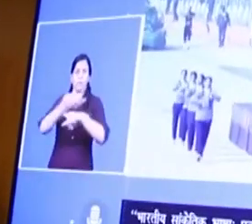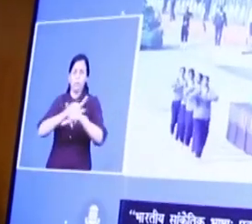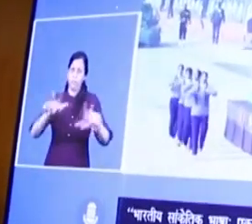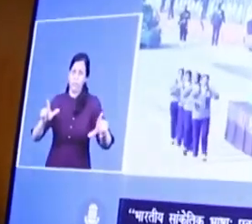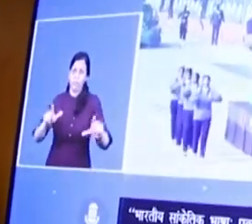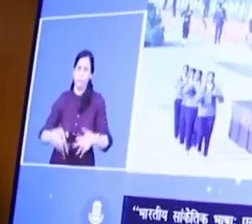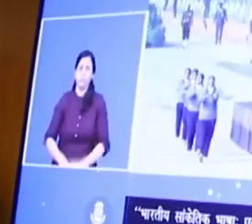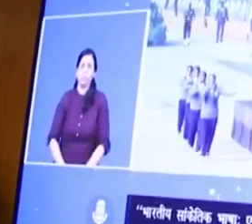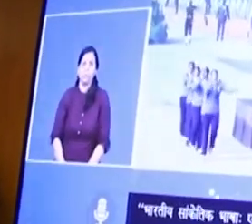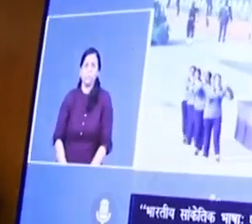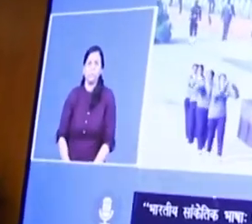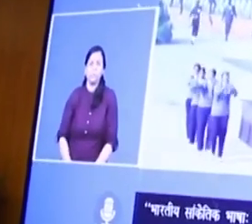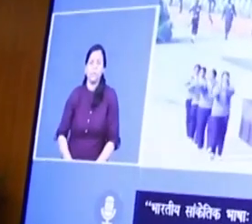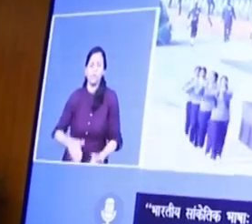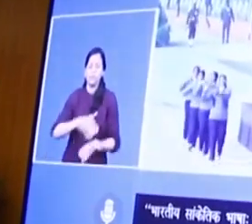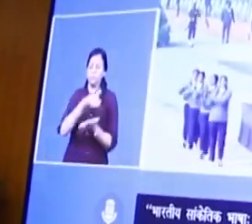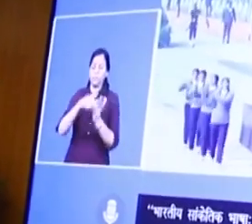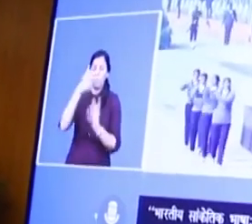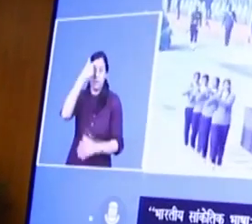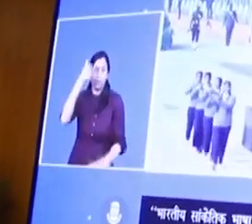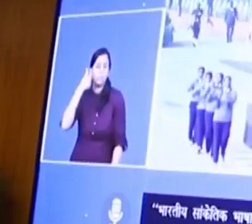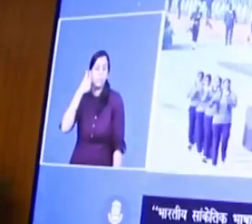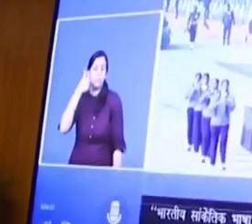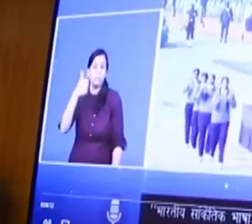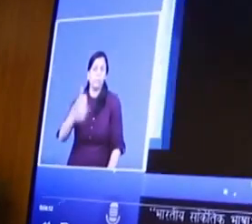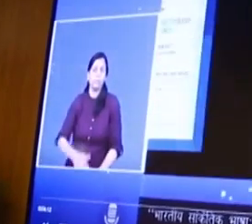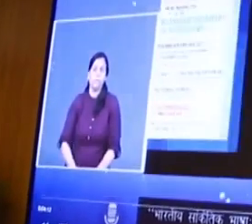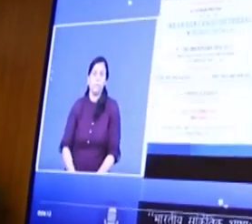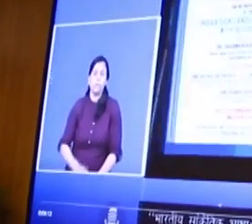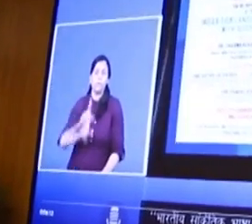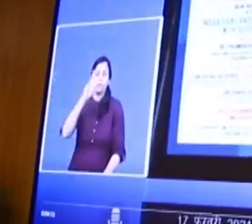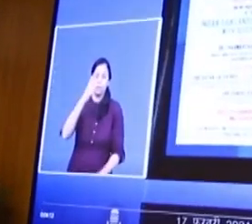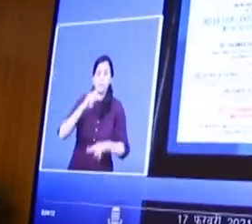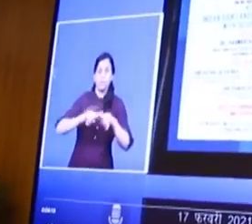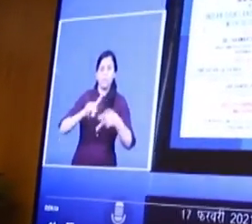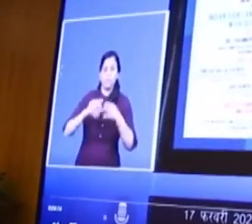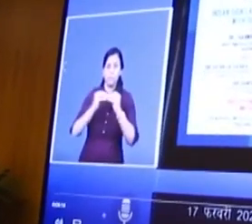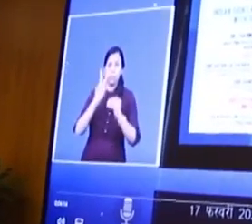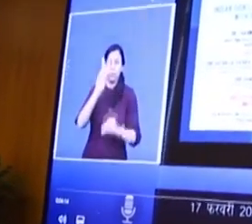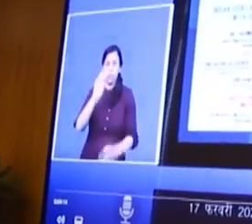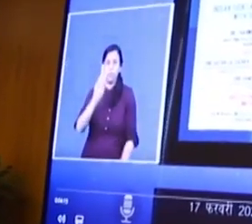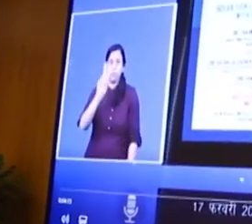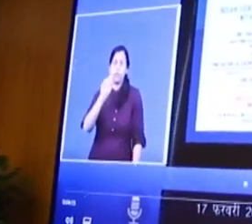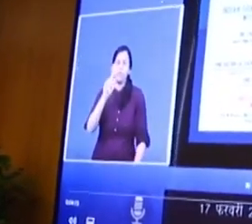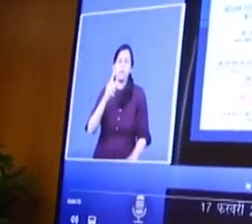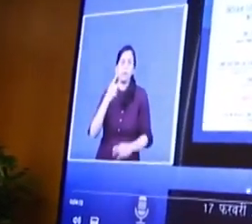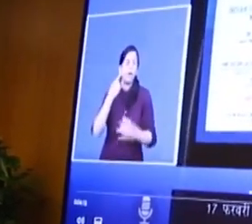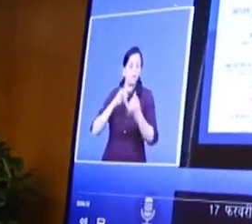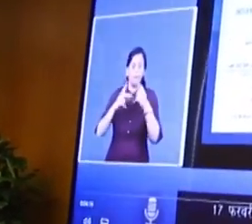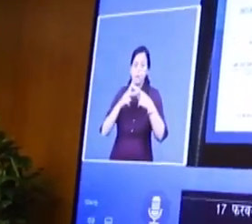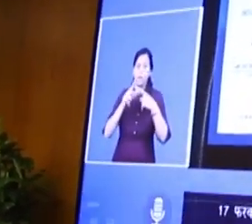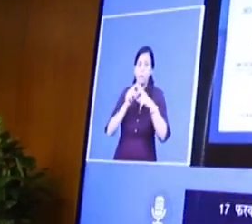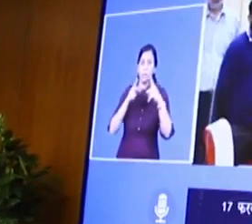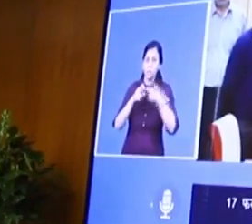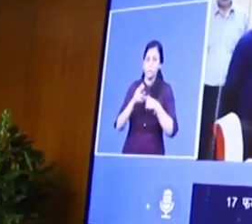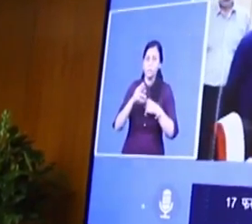का अवसर प्राप्त हुआ, जो संस्थान के लिए सौभाग्य की बात है। 17 फरवरी 2021 को 10,000 शब्दों की